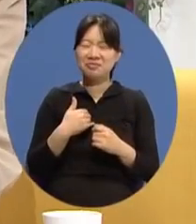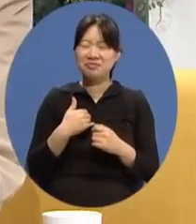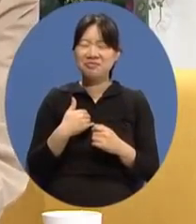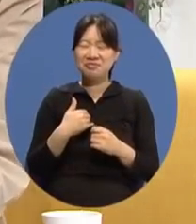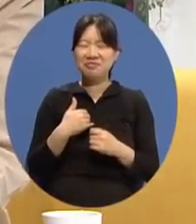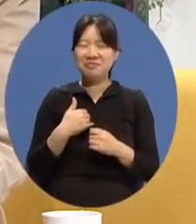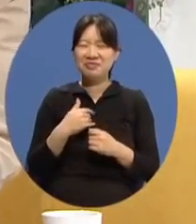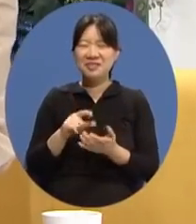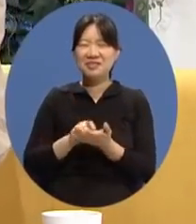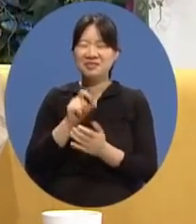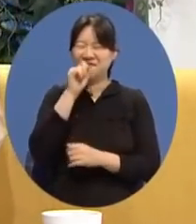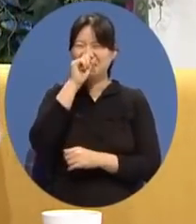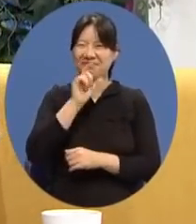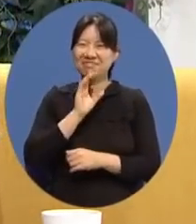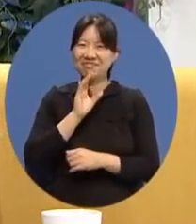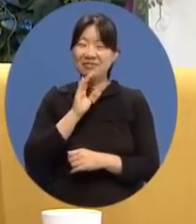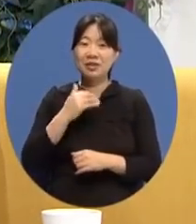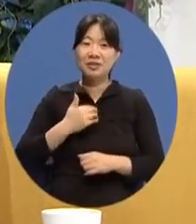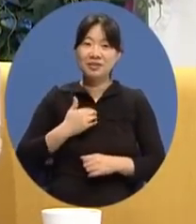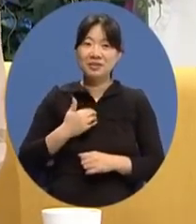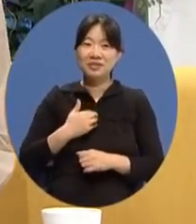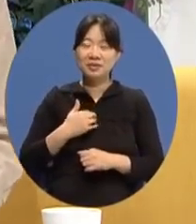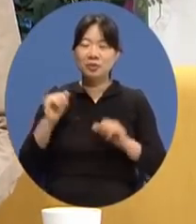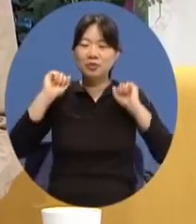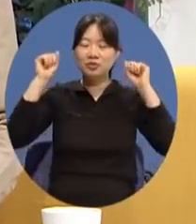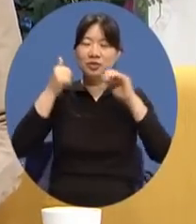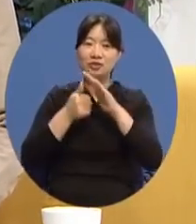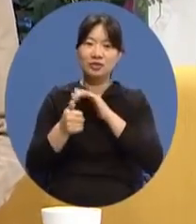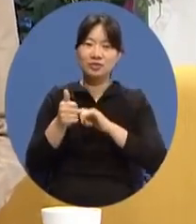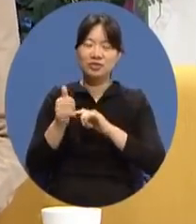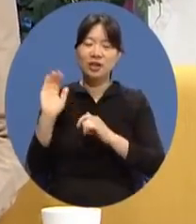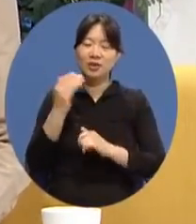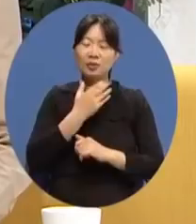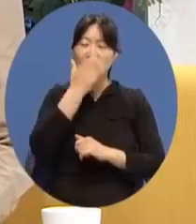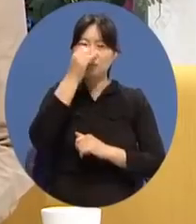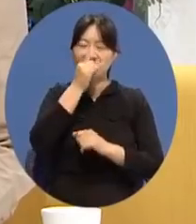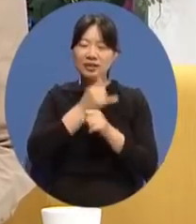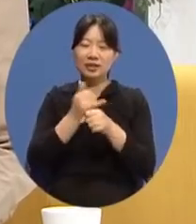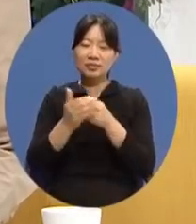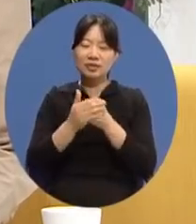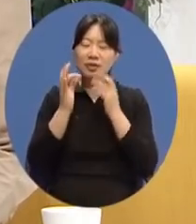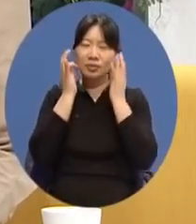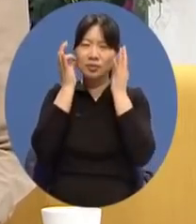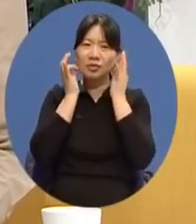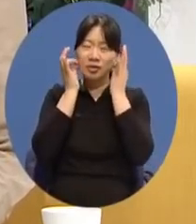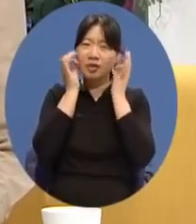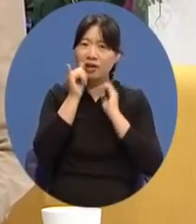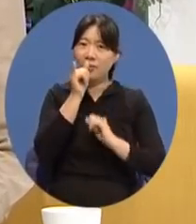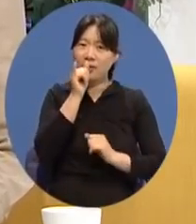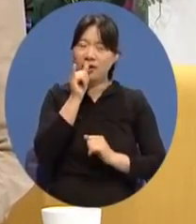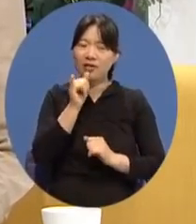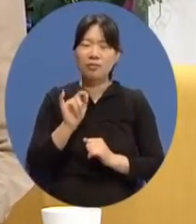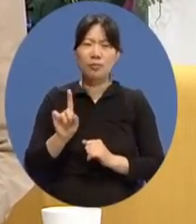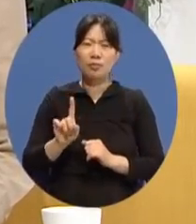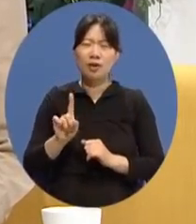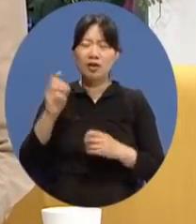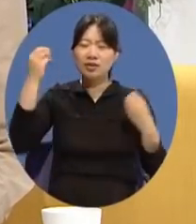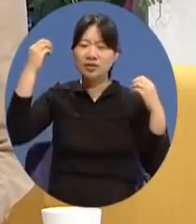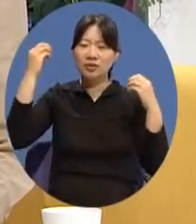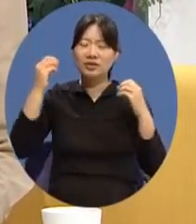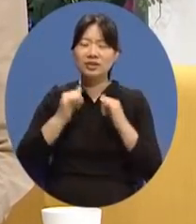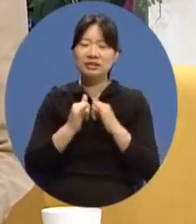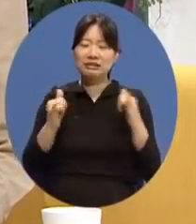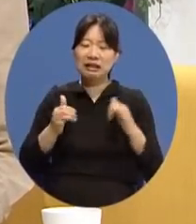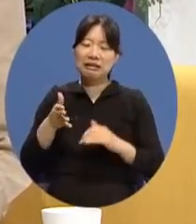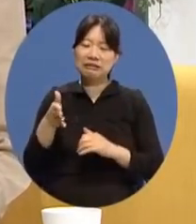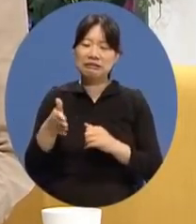좋아해요. 아, 저도 사실은 네. 운동선수 되고 싶어서 어렸을 때 노력을 했는데요. 오, 네. 아무래도 연기자 길을 가야